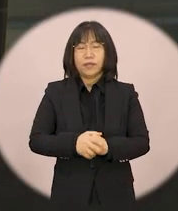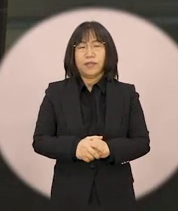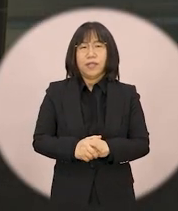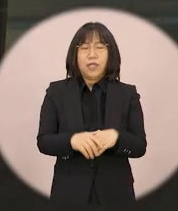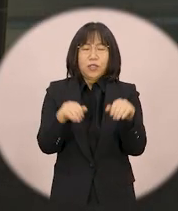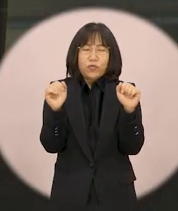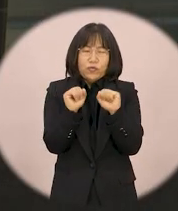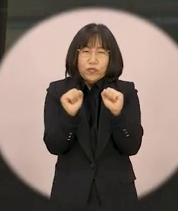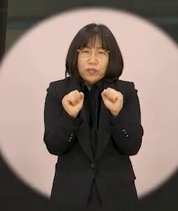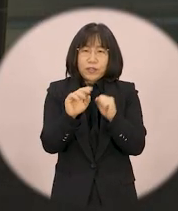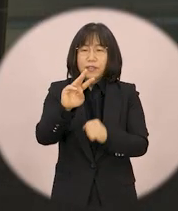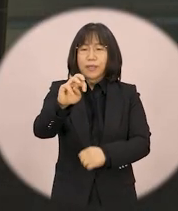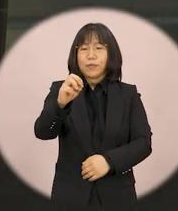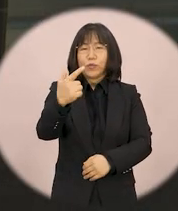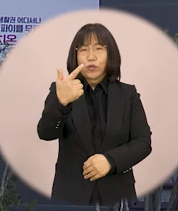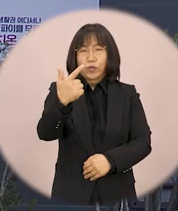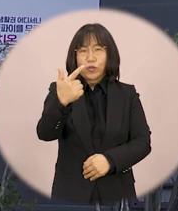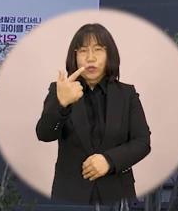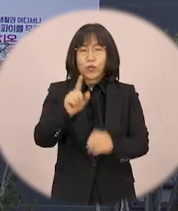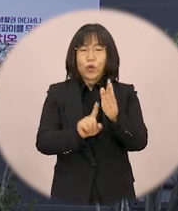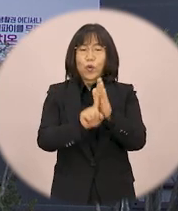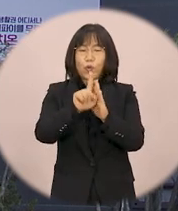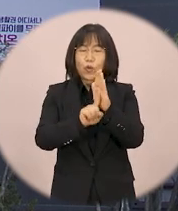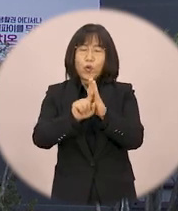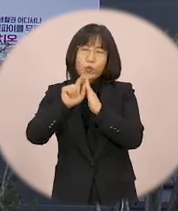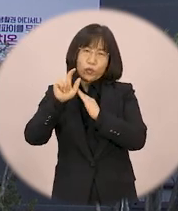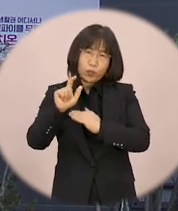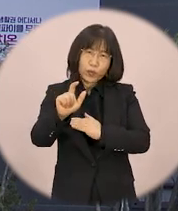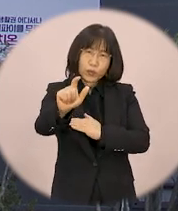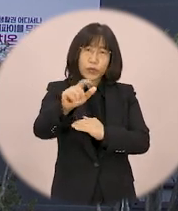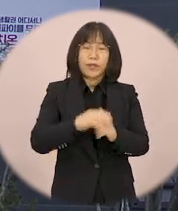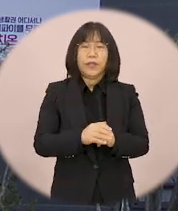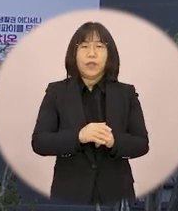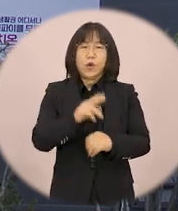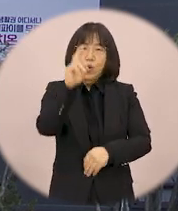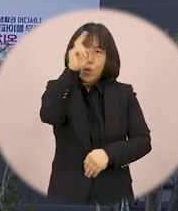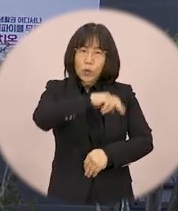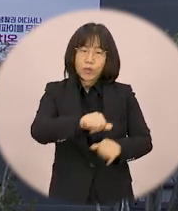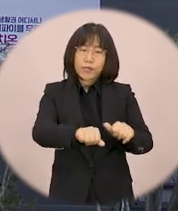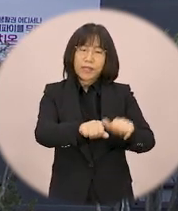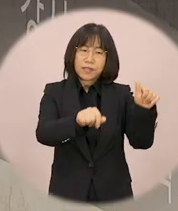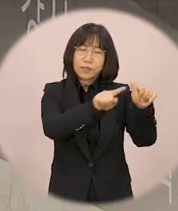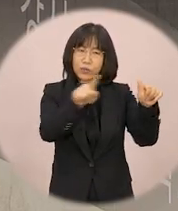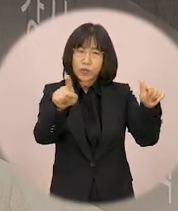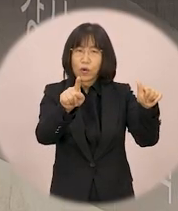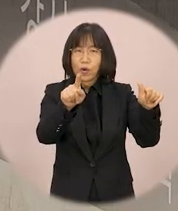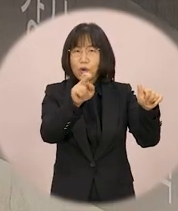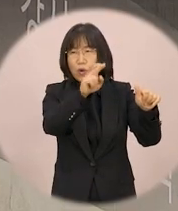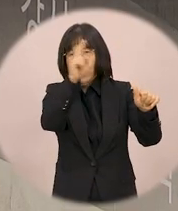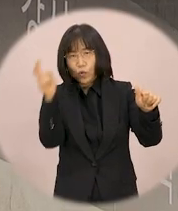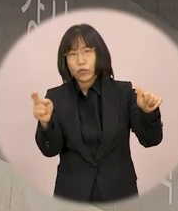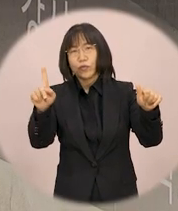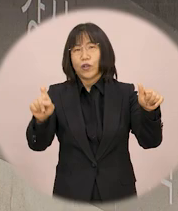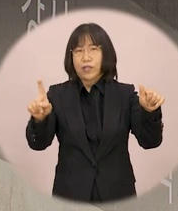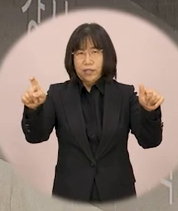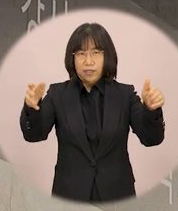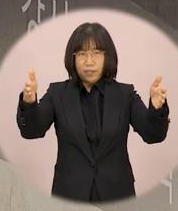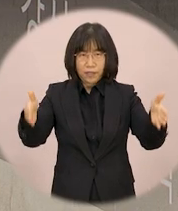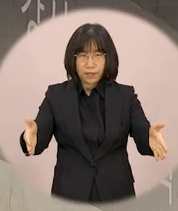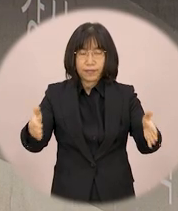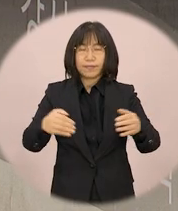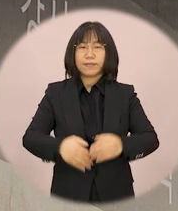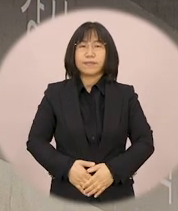쌀쌀한 날씨에도 36도 로 유지되며 버스 첫차 와 막차 시간에 맞춰 오전 5시부터 오후 11시까지